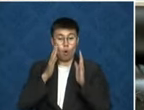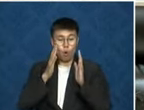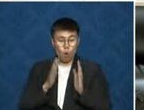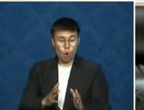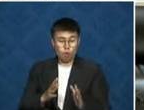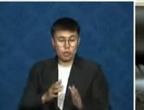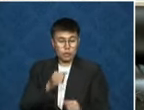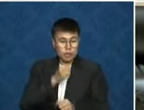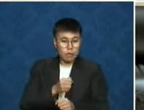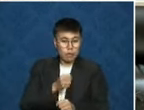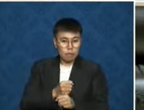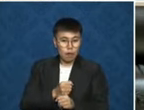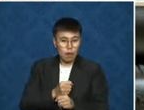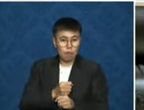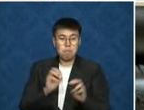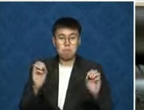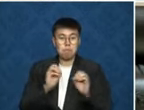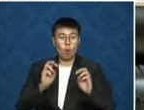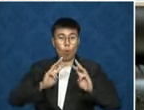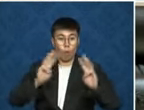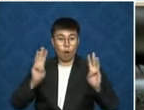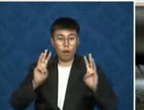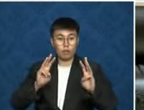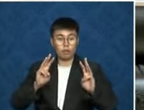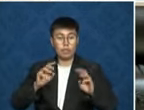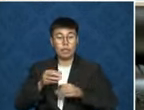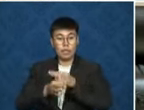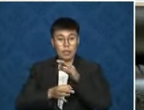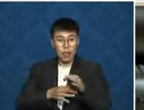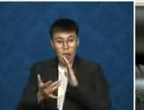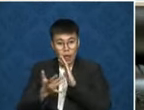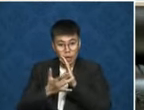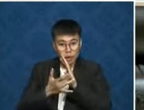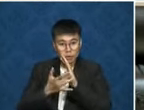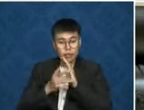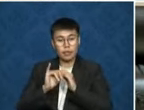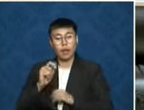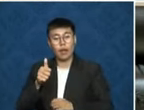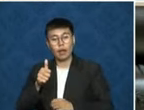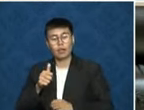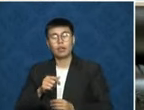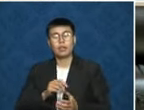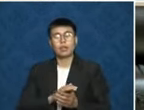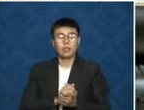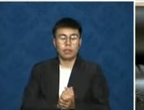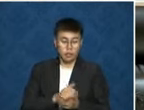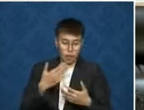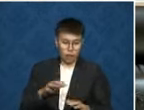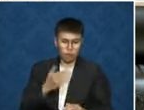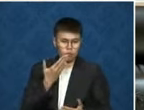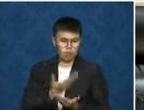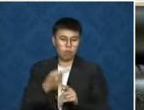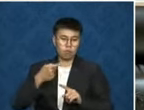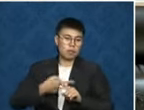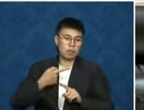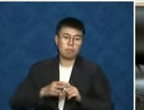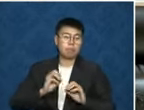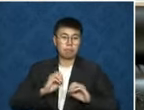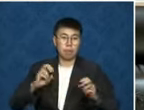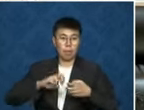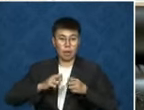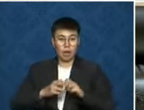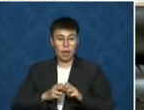ดแทนด้วยแรงงานปัญญาประดิษฐ์ทำให้คนตกงานสูญเสียอาชีพสูญเสียรายได้และนำมาซึ่งปัญ